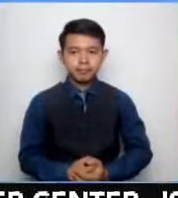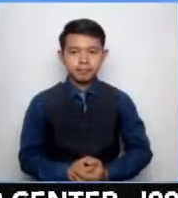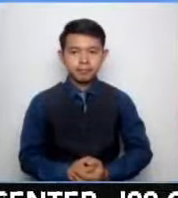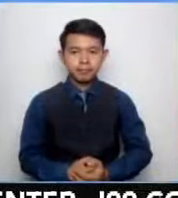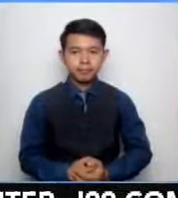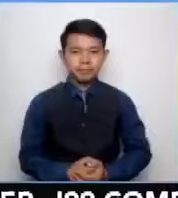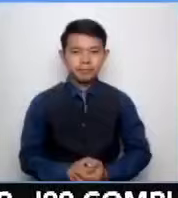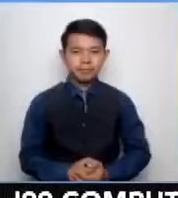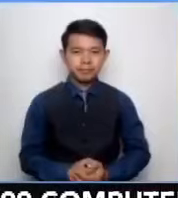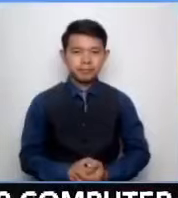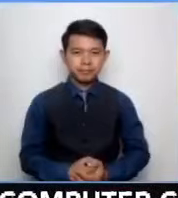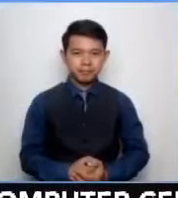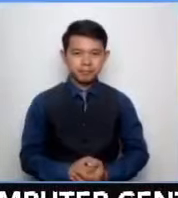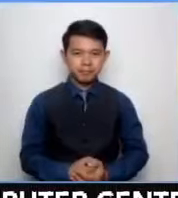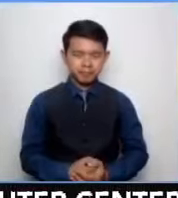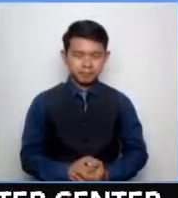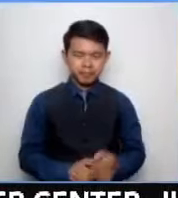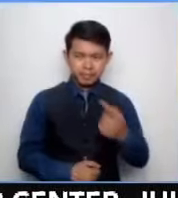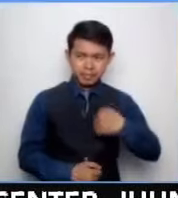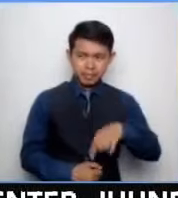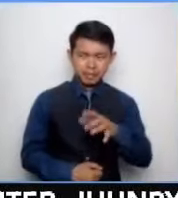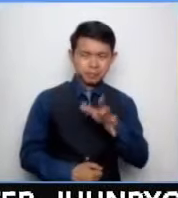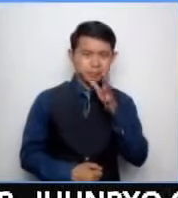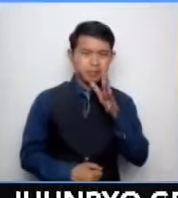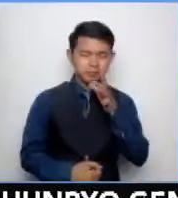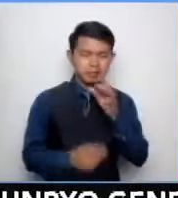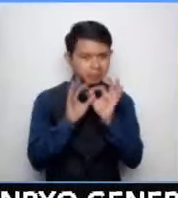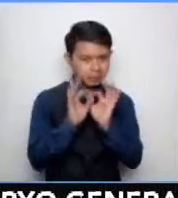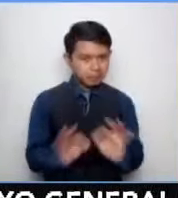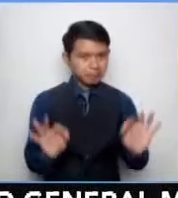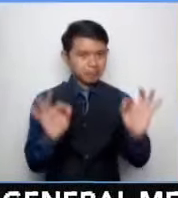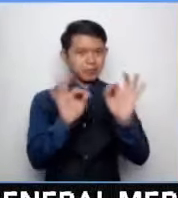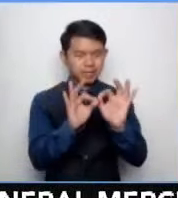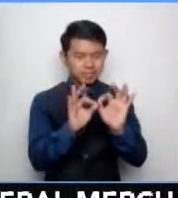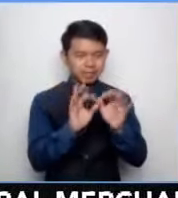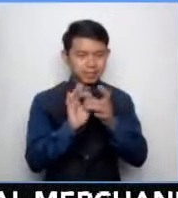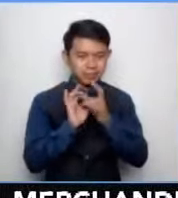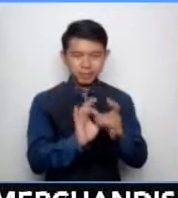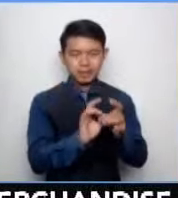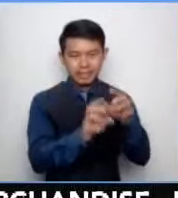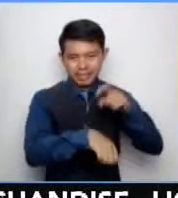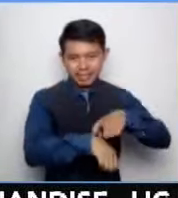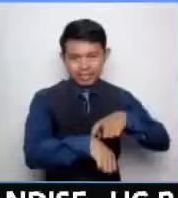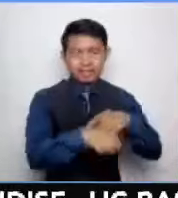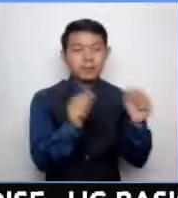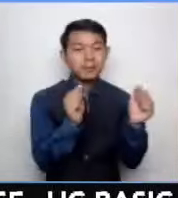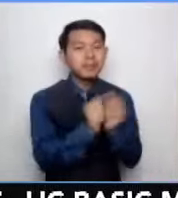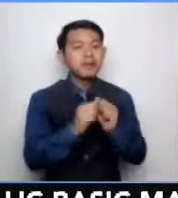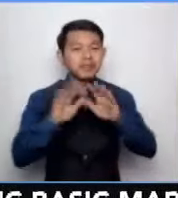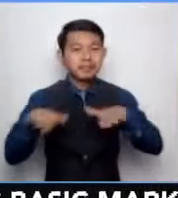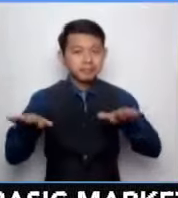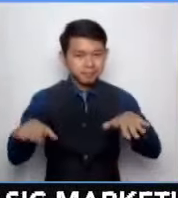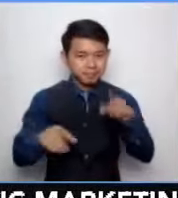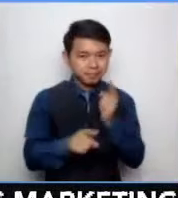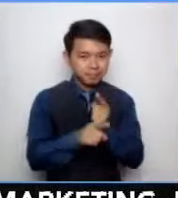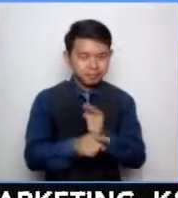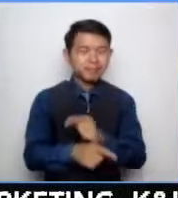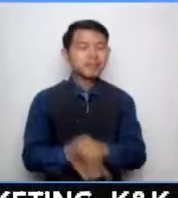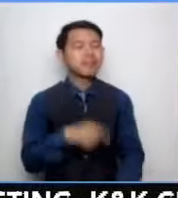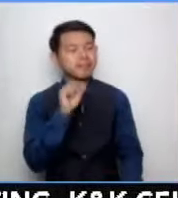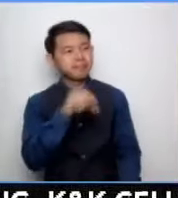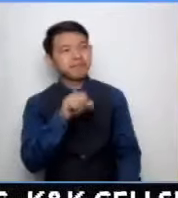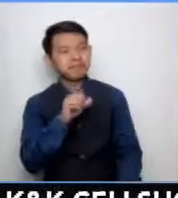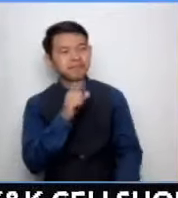ito, no, bilang mga nanay, eh, mahalaga sa atin syempre yung bonding time kasama ang ating mga anak. Tama ka dyan, Mare, pero kung minsan